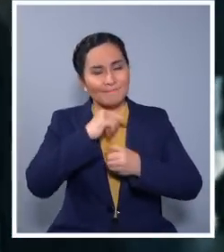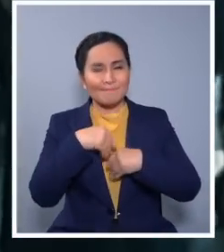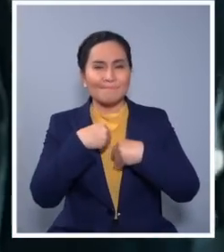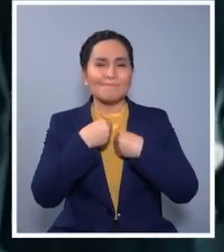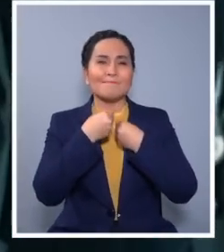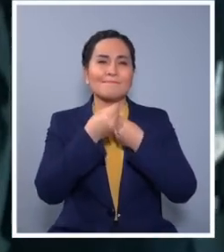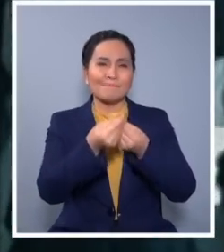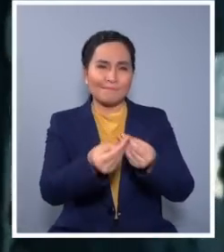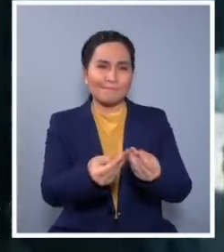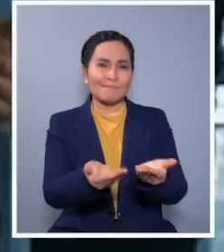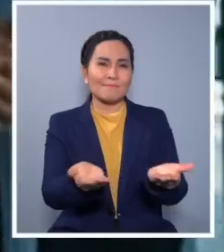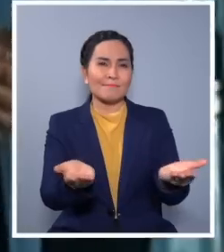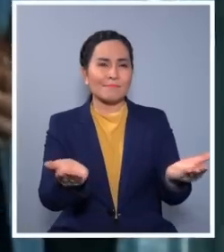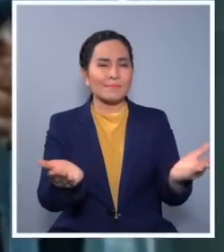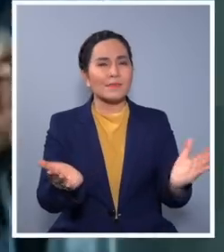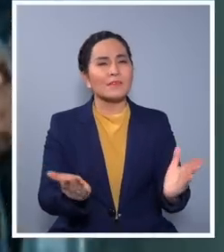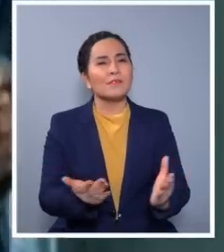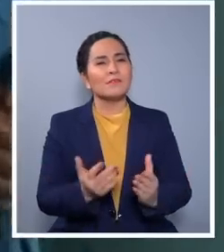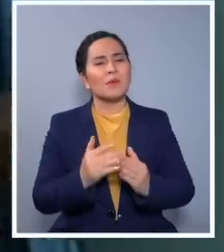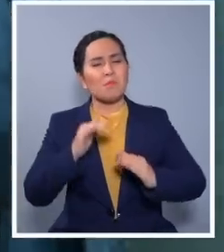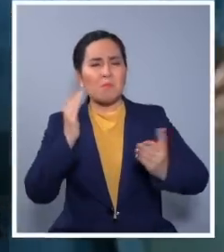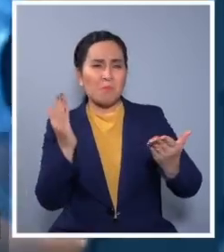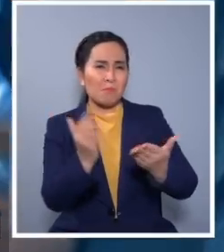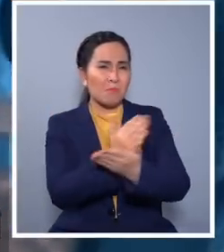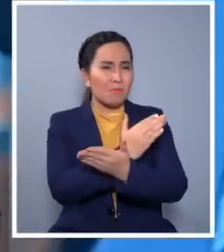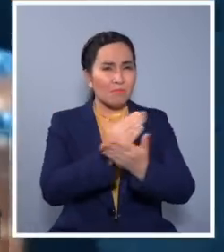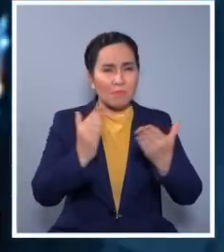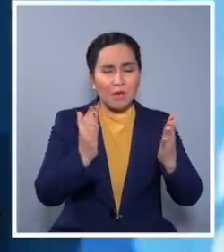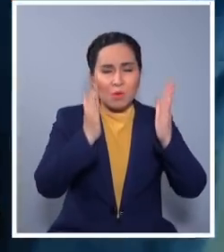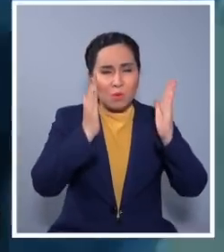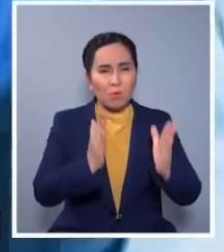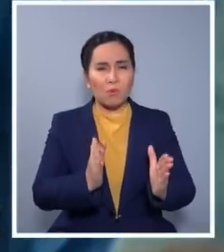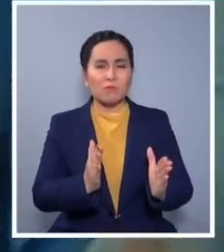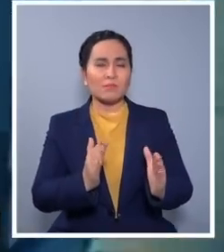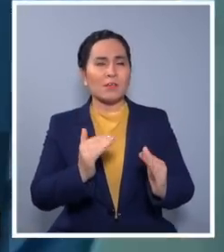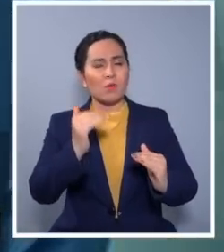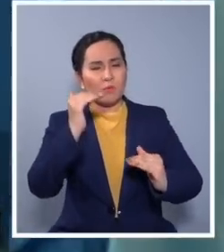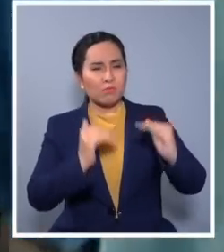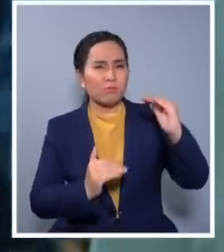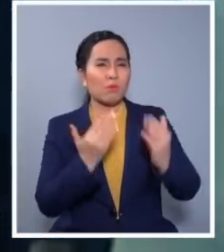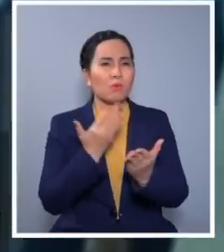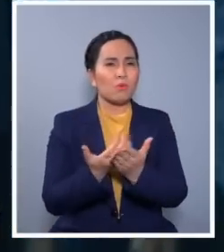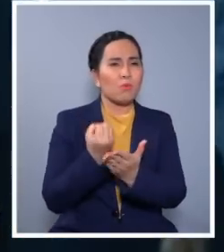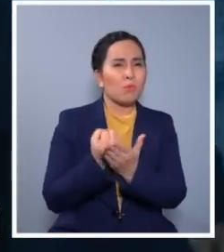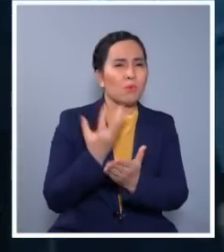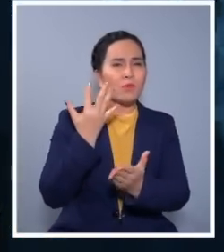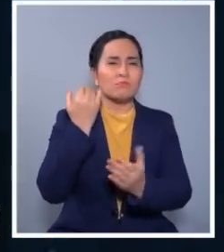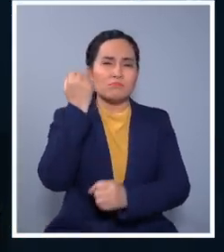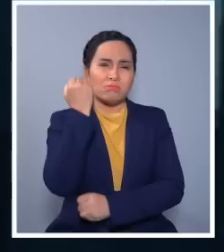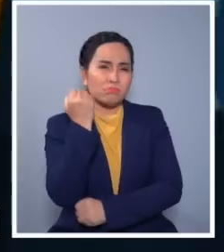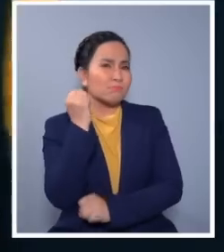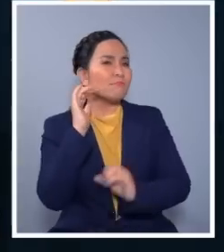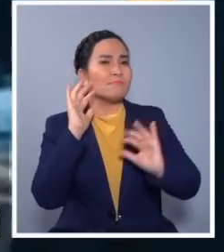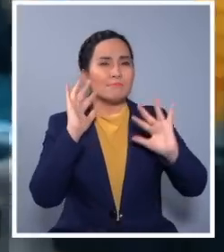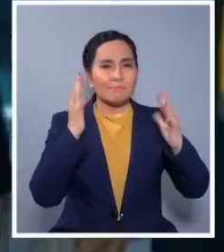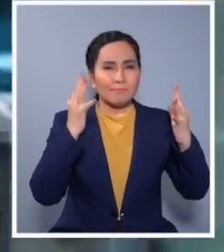ยไม่มีชาติเชื้อและชั้นชนมากันเรา